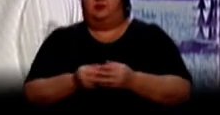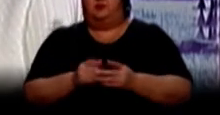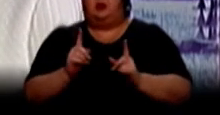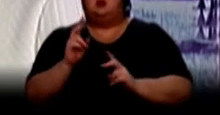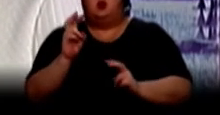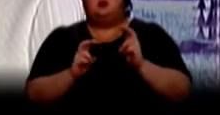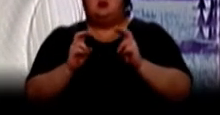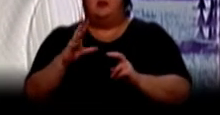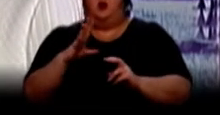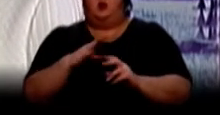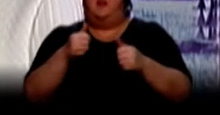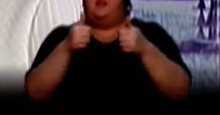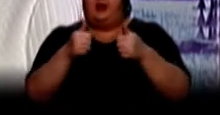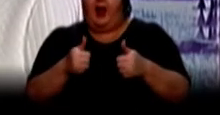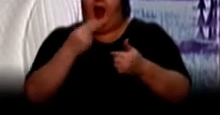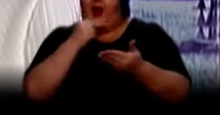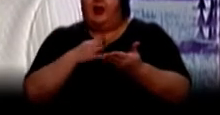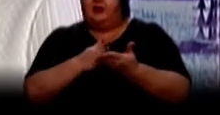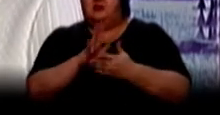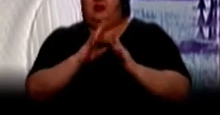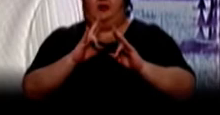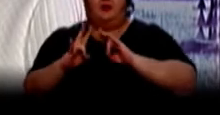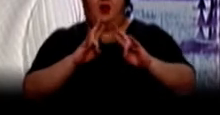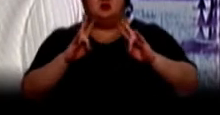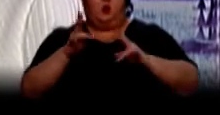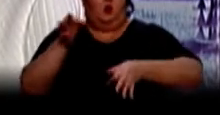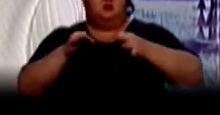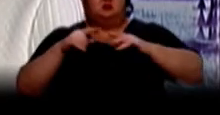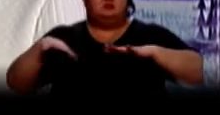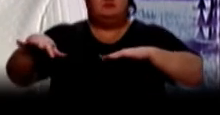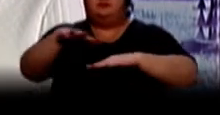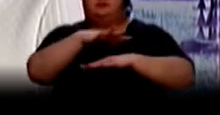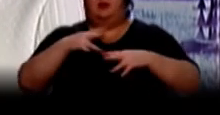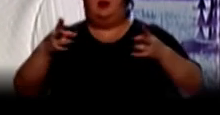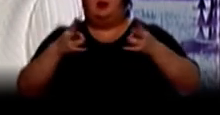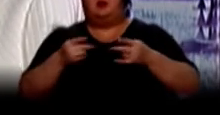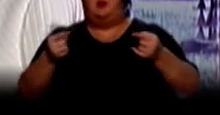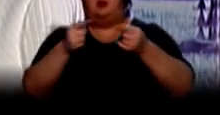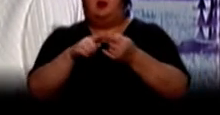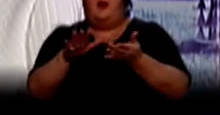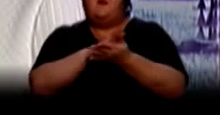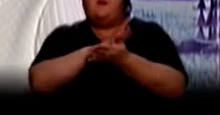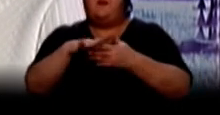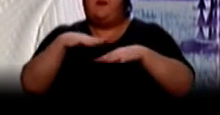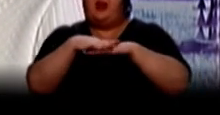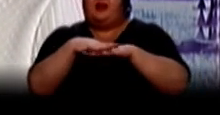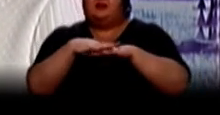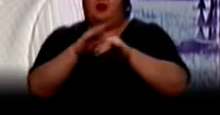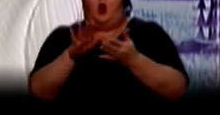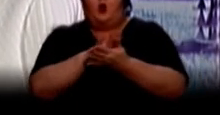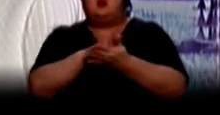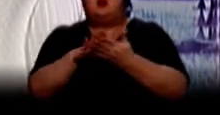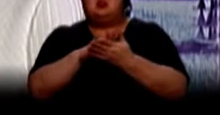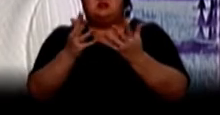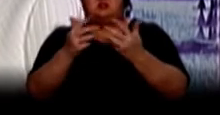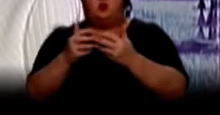був якісним, не шкодив навколишньому середовищу, треба встановити фільтри і очисні споруди, які